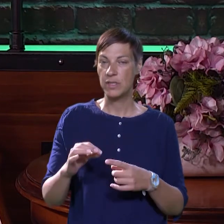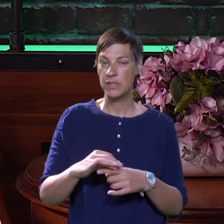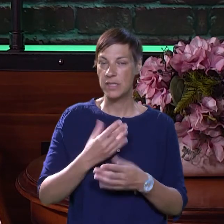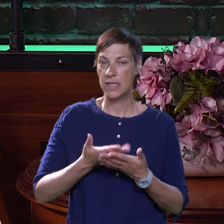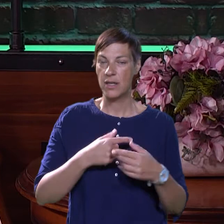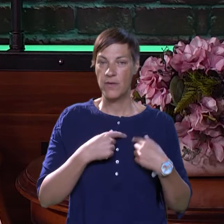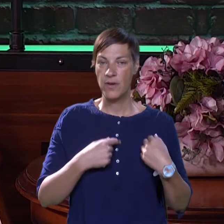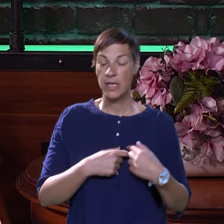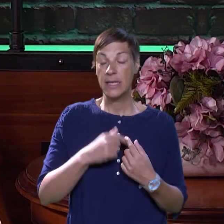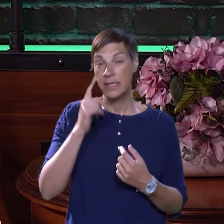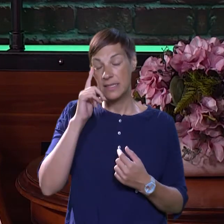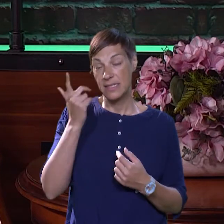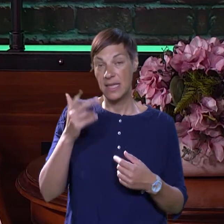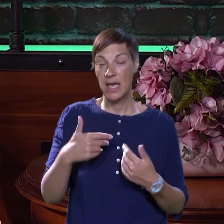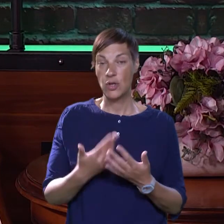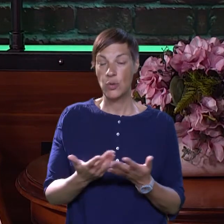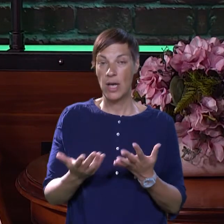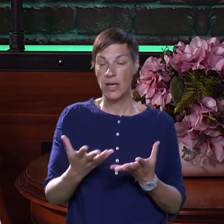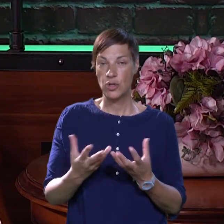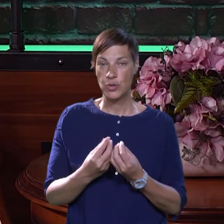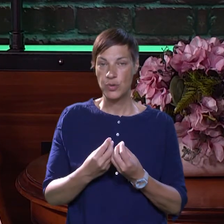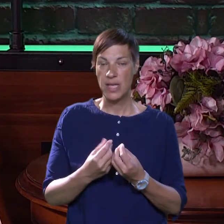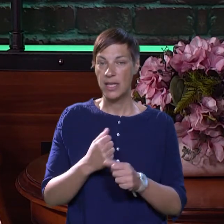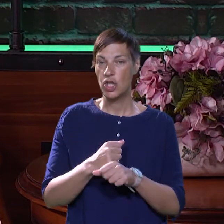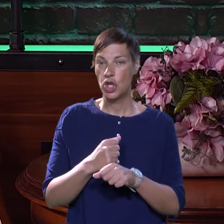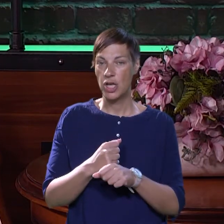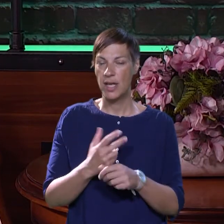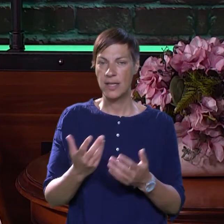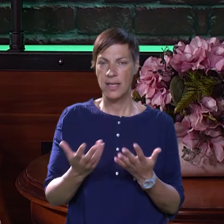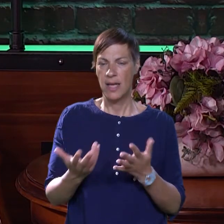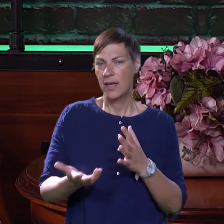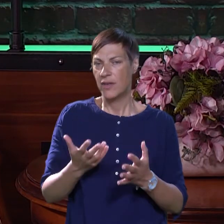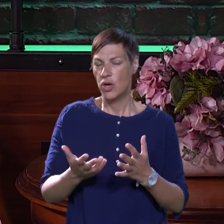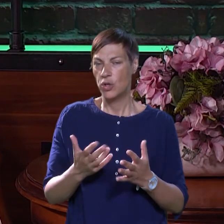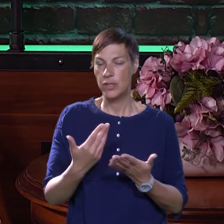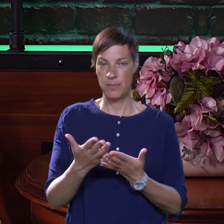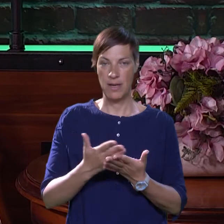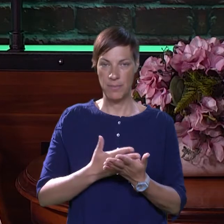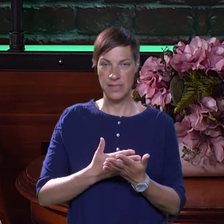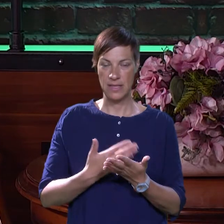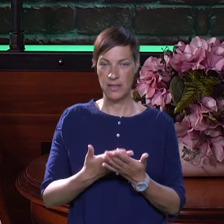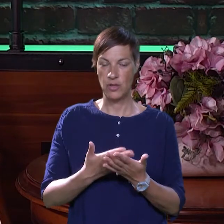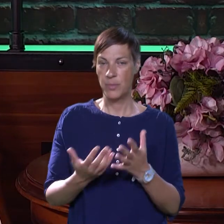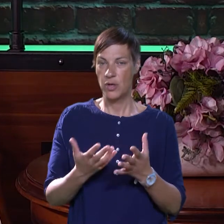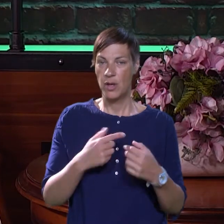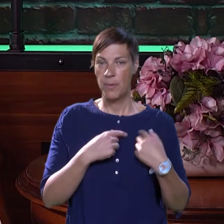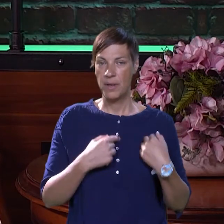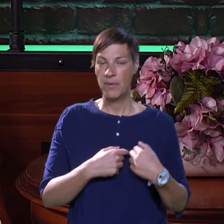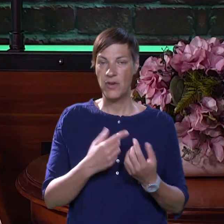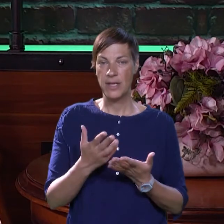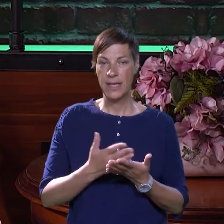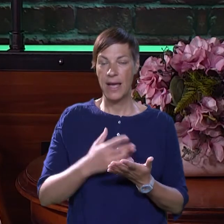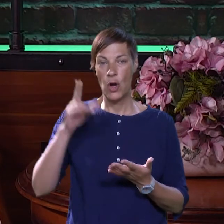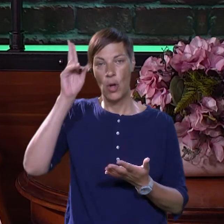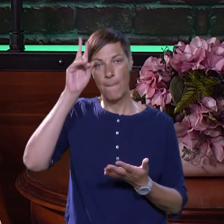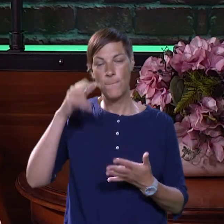to volontiranje, ljudi znaju ako su zajedno nešto radili, kakav je bio odnos prema tom zadatku, kakav vam je odnos prema volonterskom